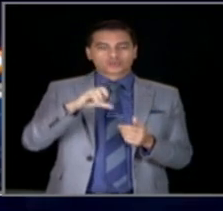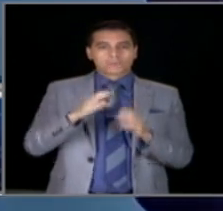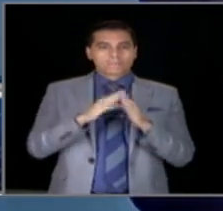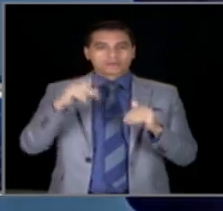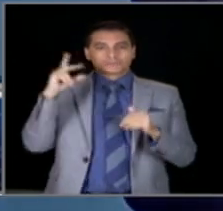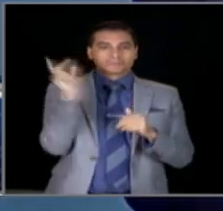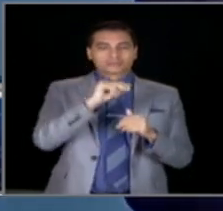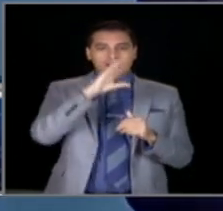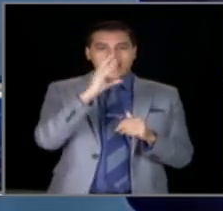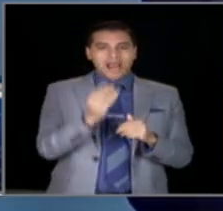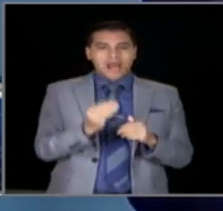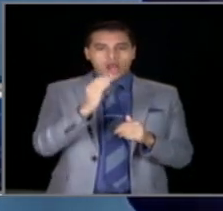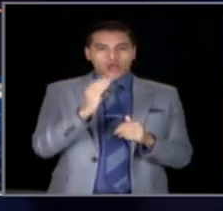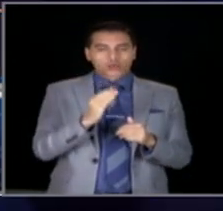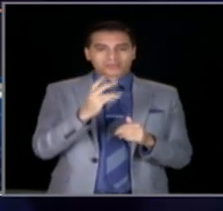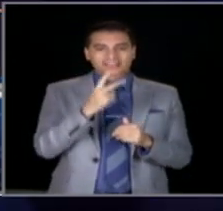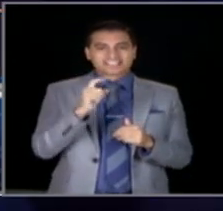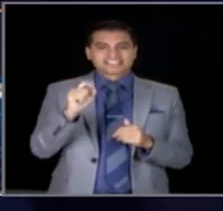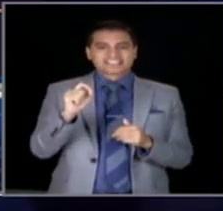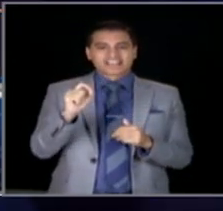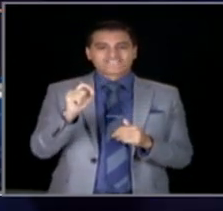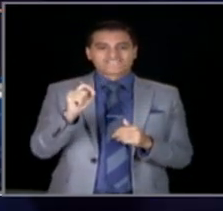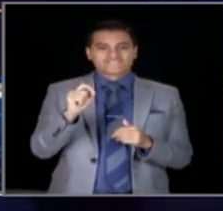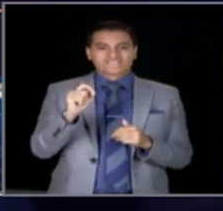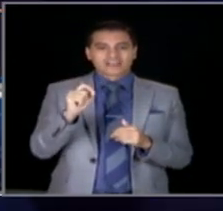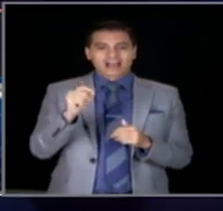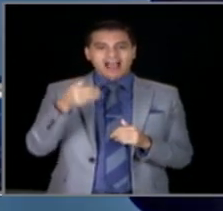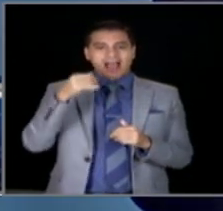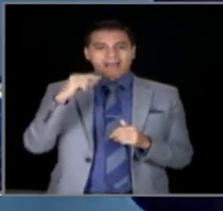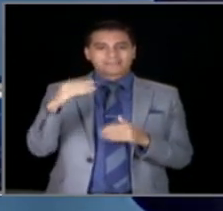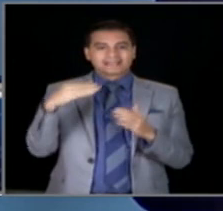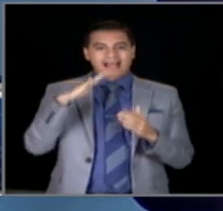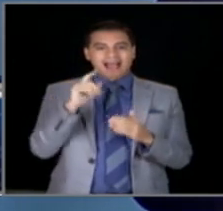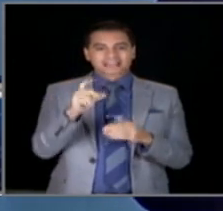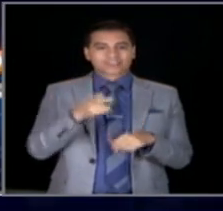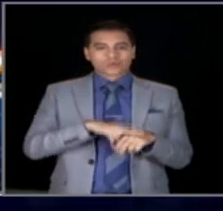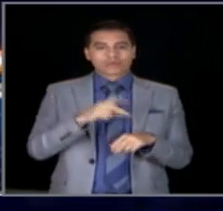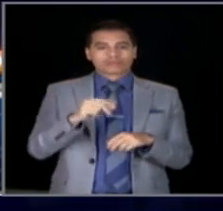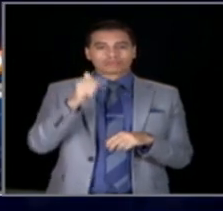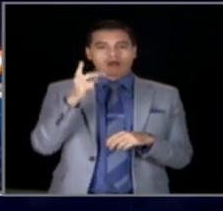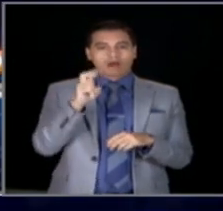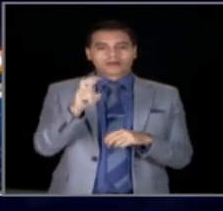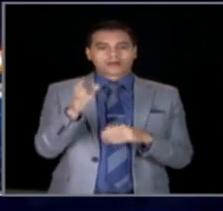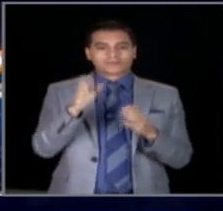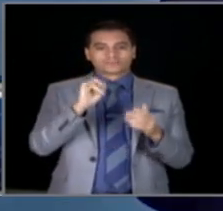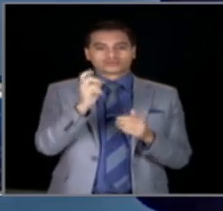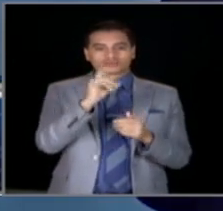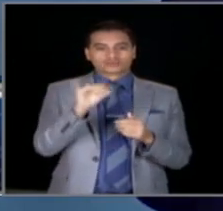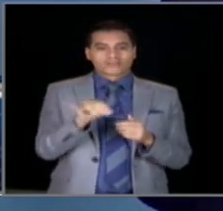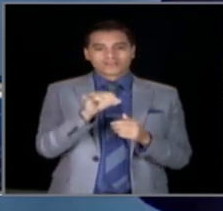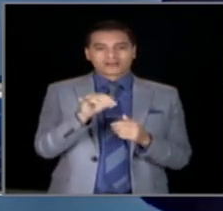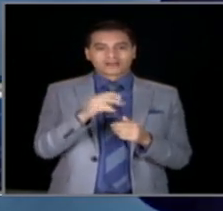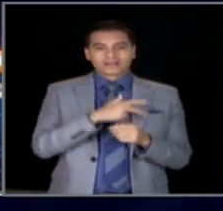2-0. أحمد حسن وطارق مصطفى. إجابتك؟ بالقولة. الاسم الأولاني سعيد